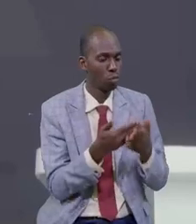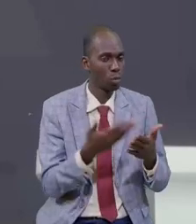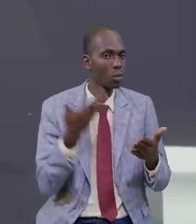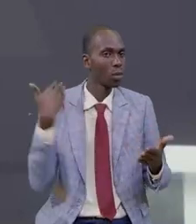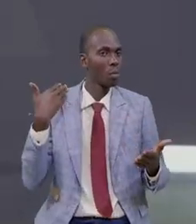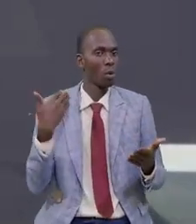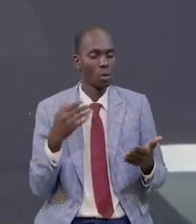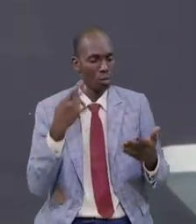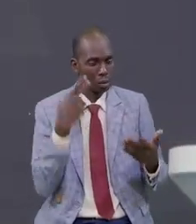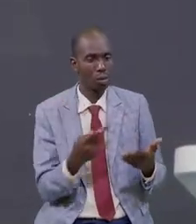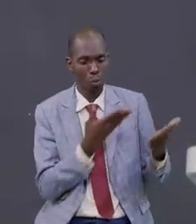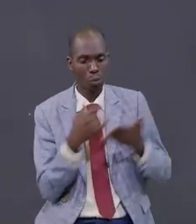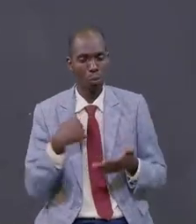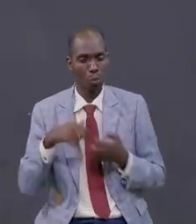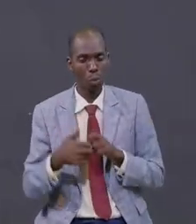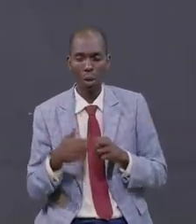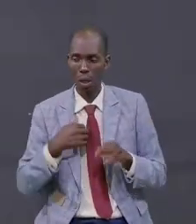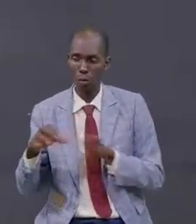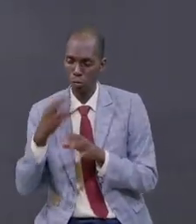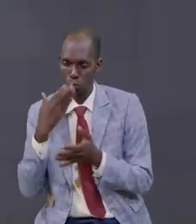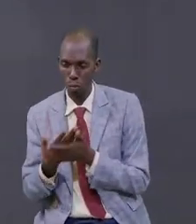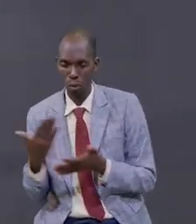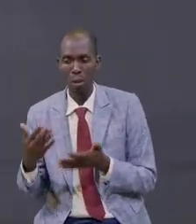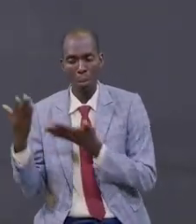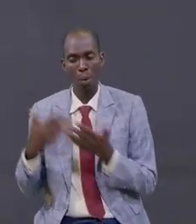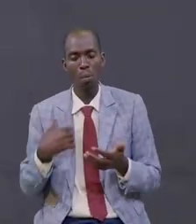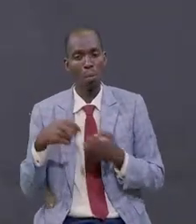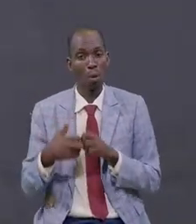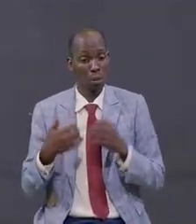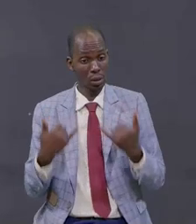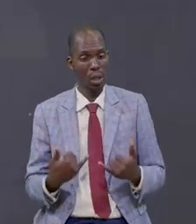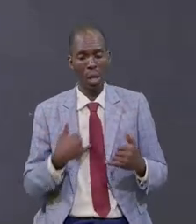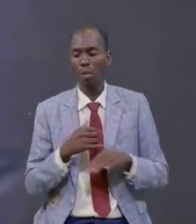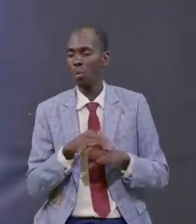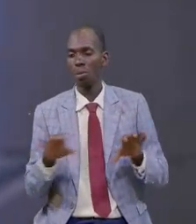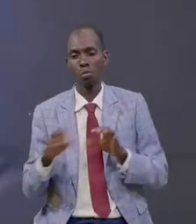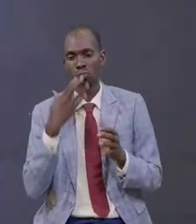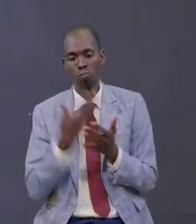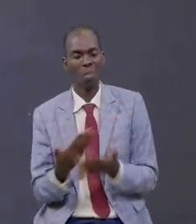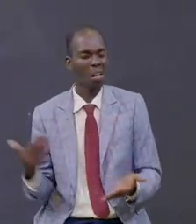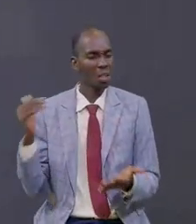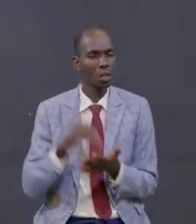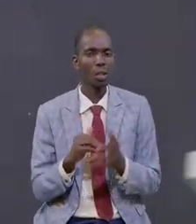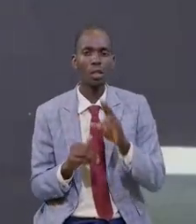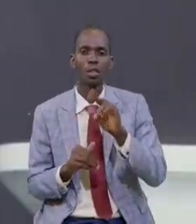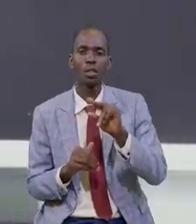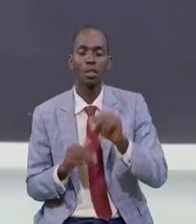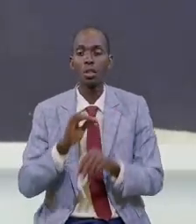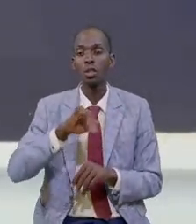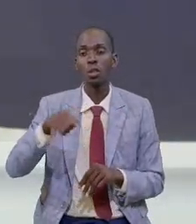cessons non Joseph n'a pas cessé il regardait plus à l'eau qui est passé sous le